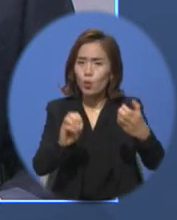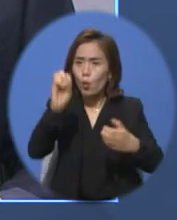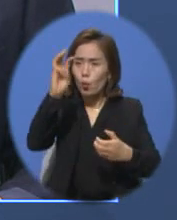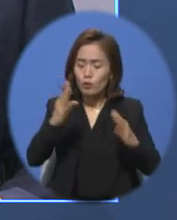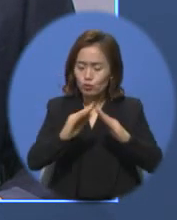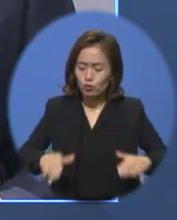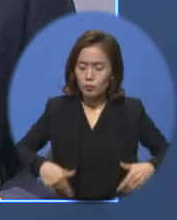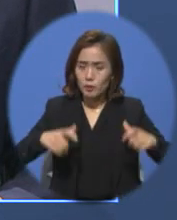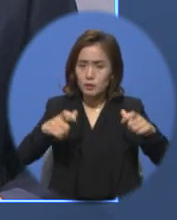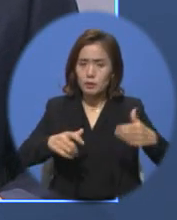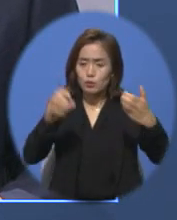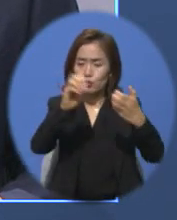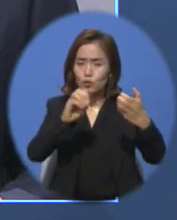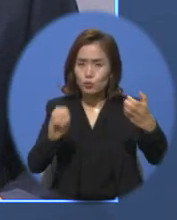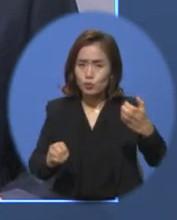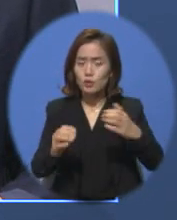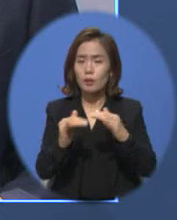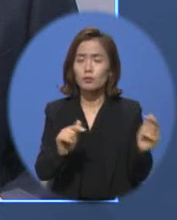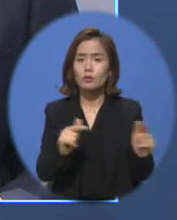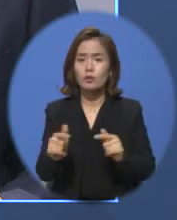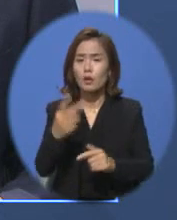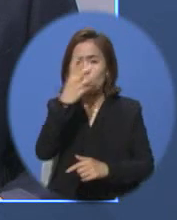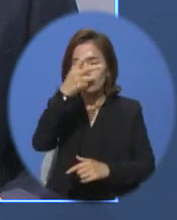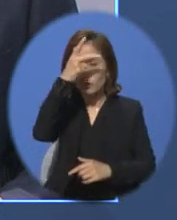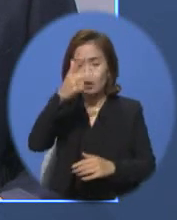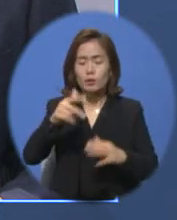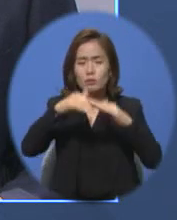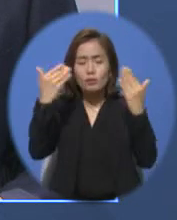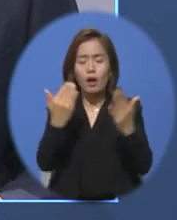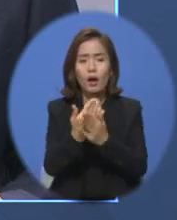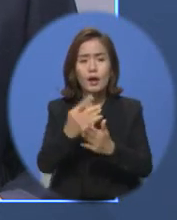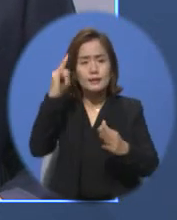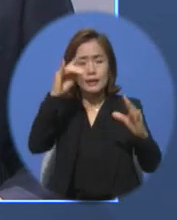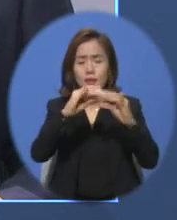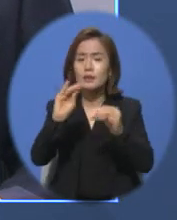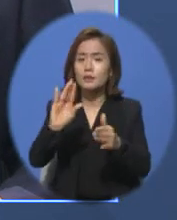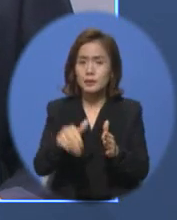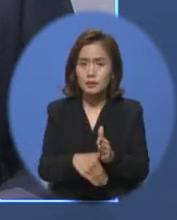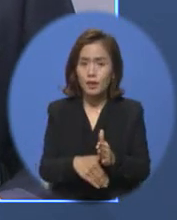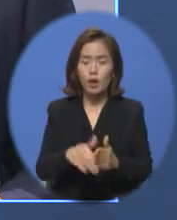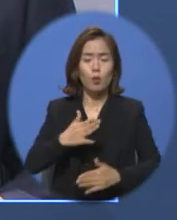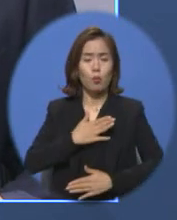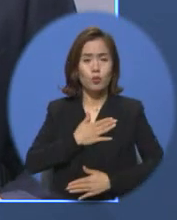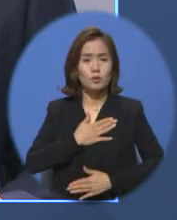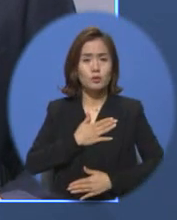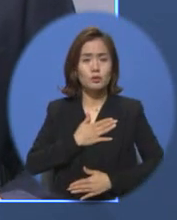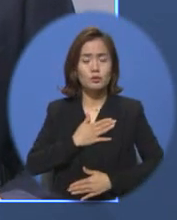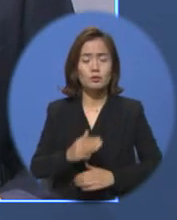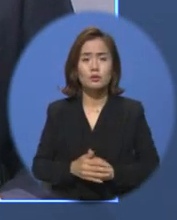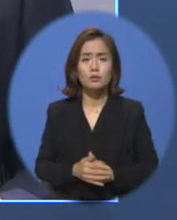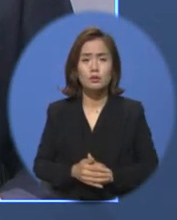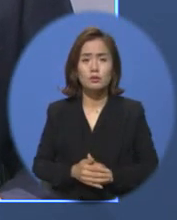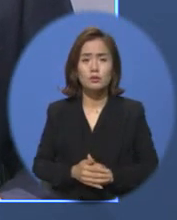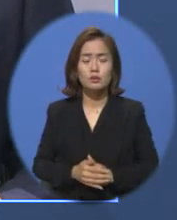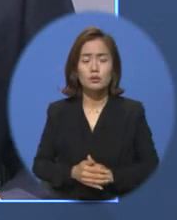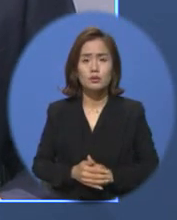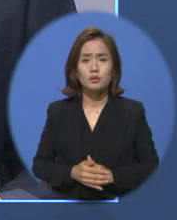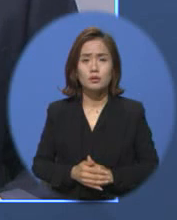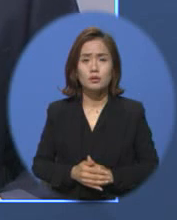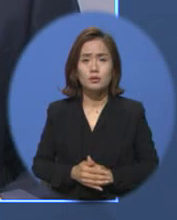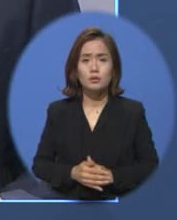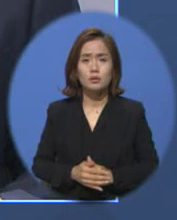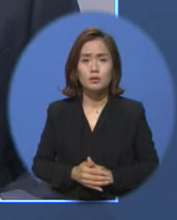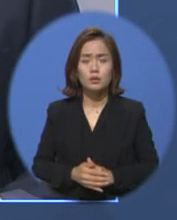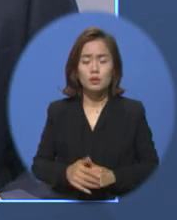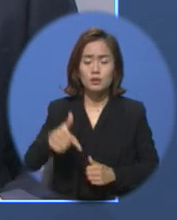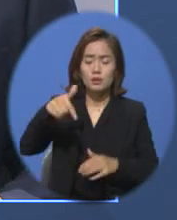광주와전남지역주민의90%이상이 처음부터검찰개혁을지지했음에도불구하고, 당신은 개인